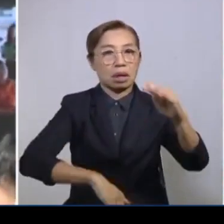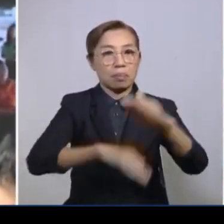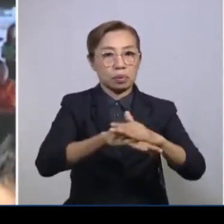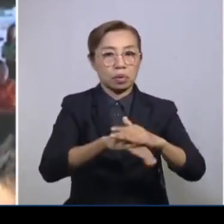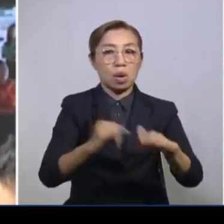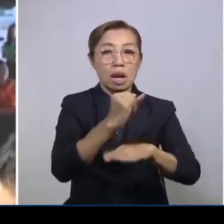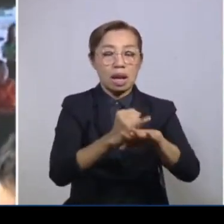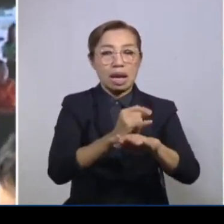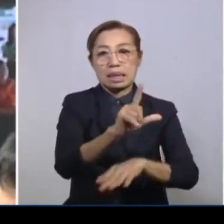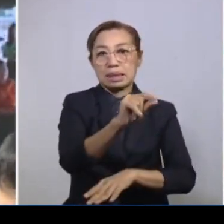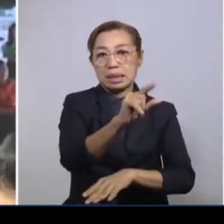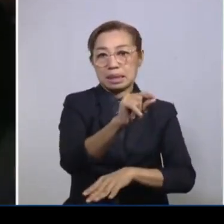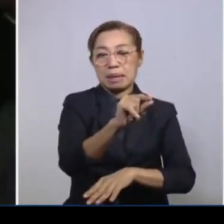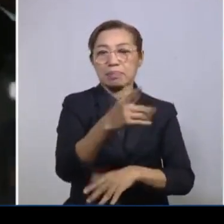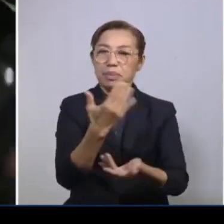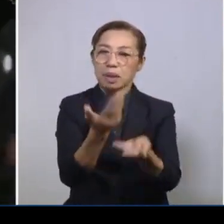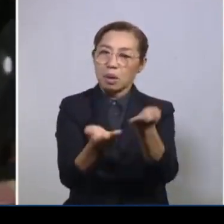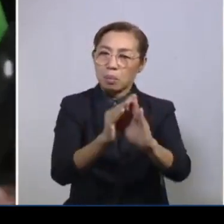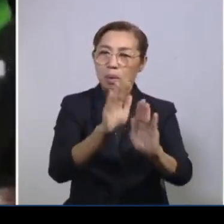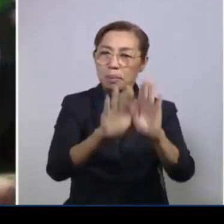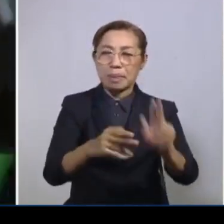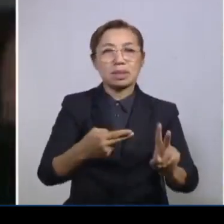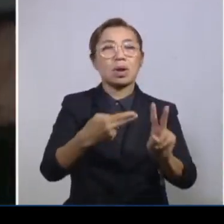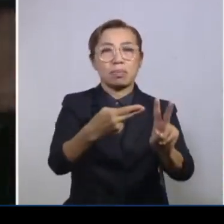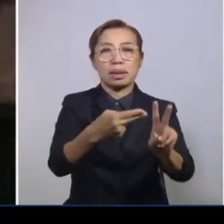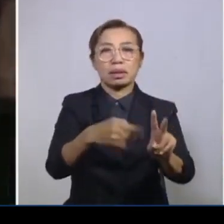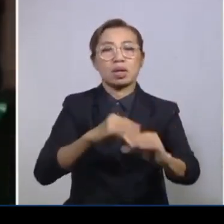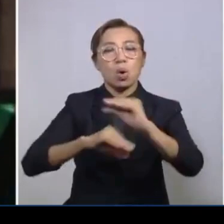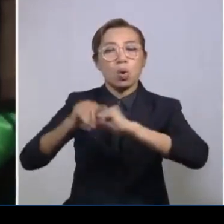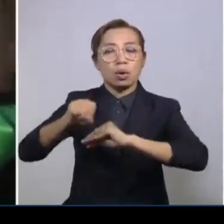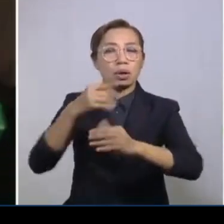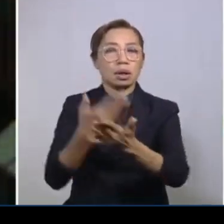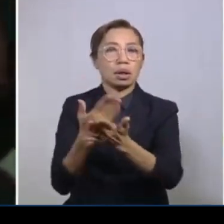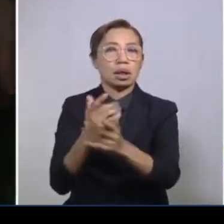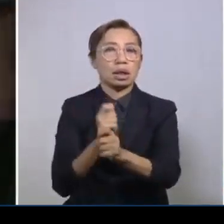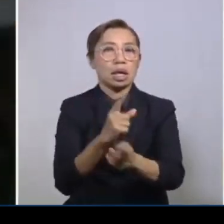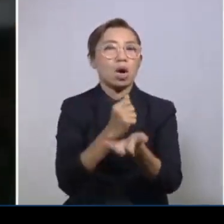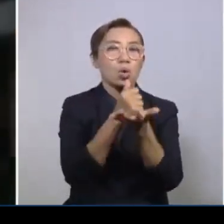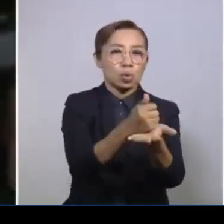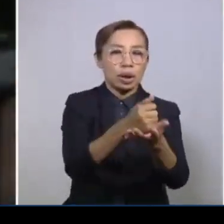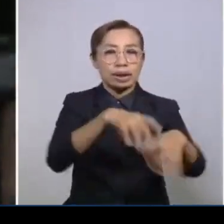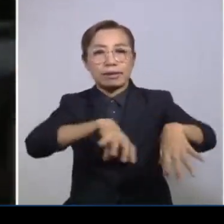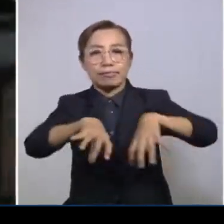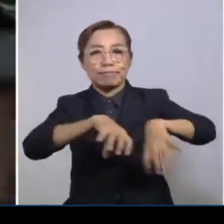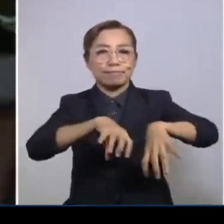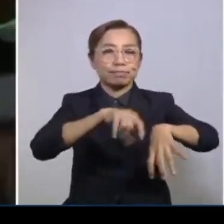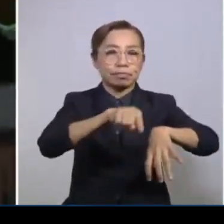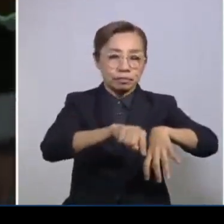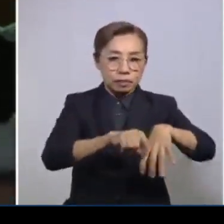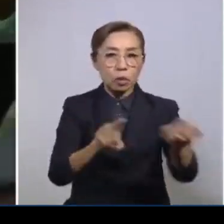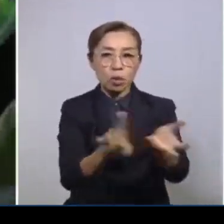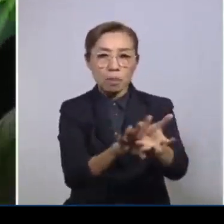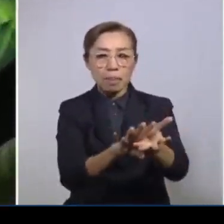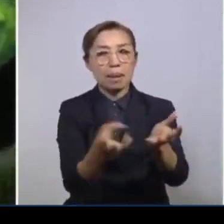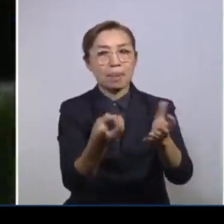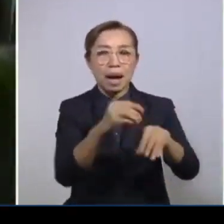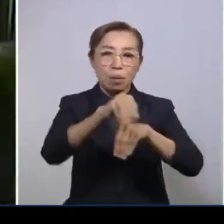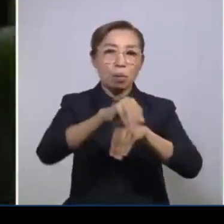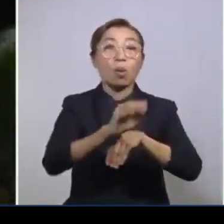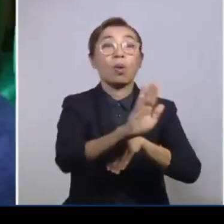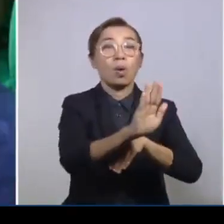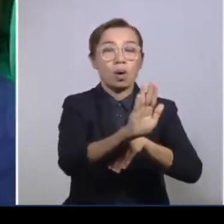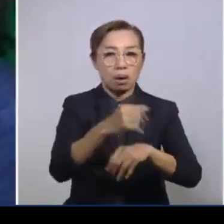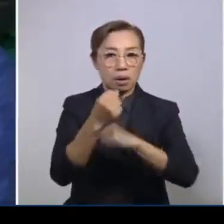ร่ต่อครัวเรือนหรือไม่เกินครัวเรือนละ 20,000 บาทตามโครงการสนับสนุนค่าบริหารจัดการและพัฒนาคุณภาพผลผลิตเกษตรผู้ปลูกข้